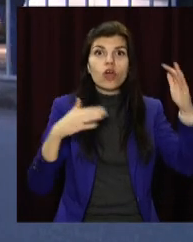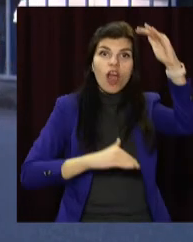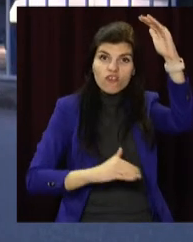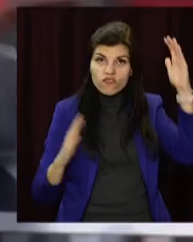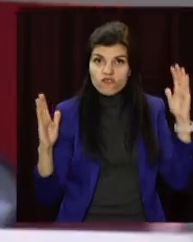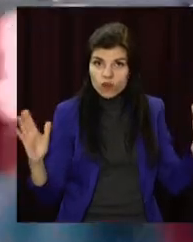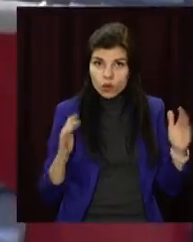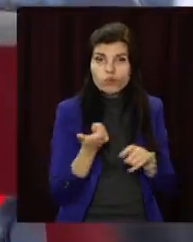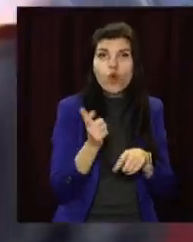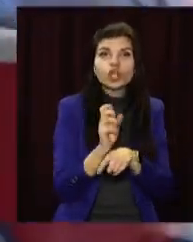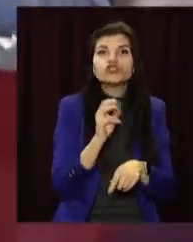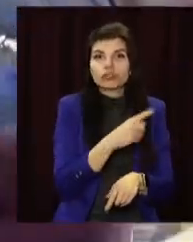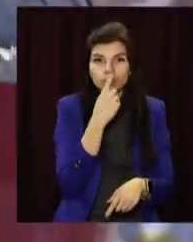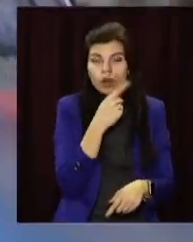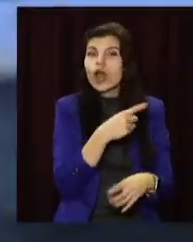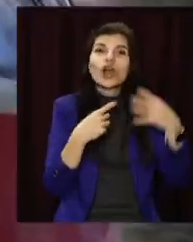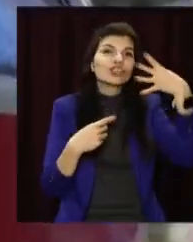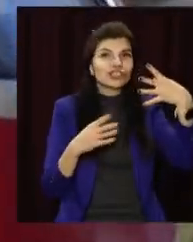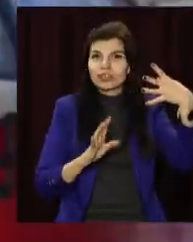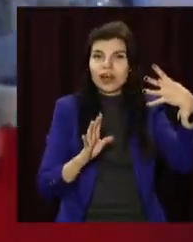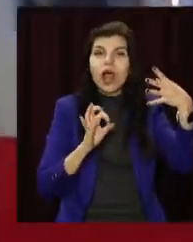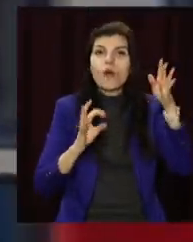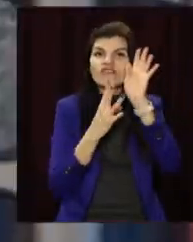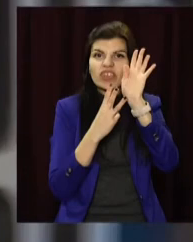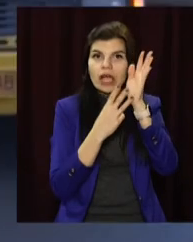І інформуватимуть не про 4 маршрути, а про